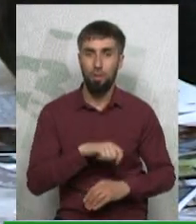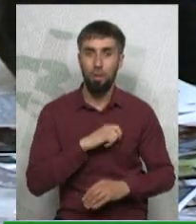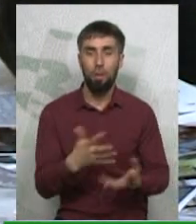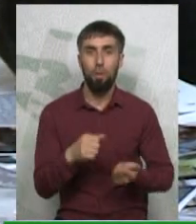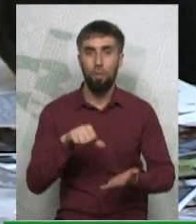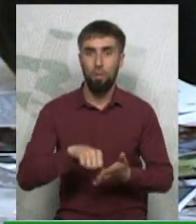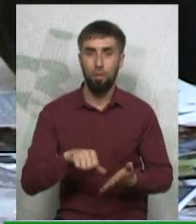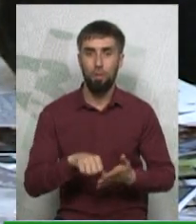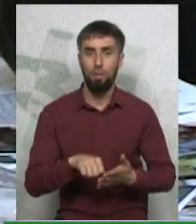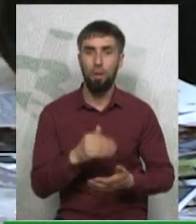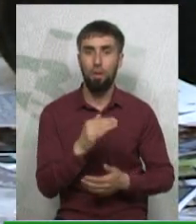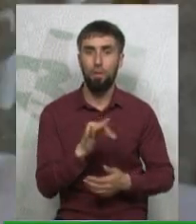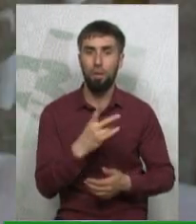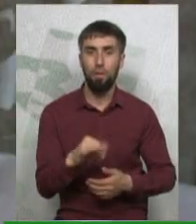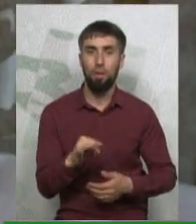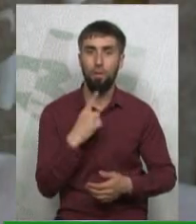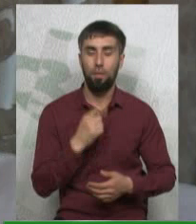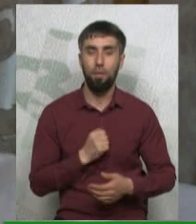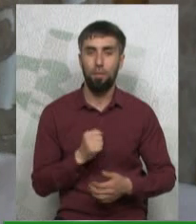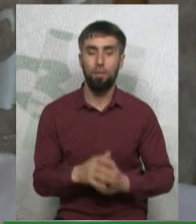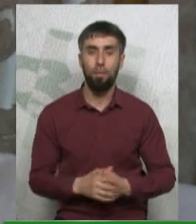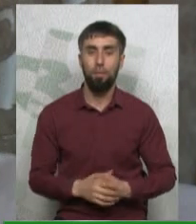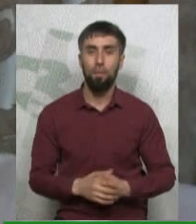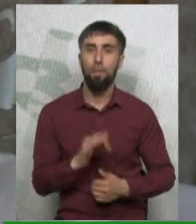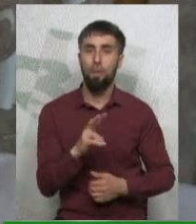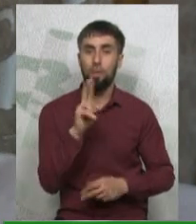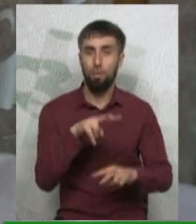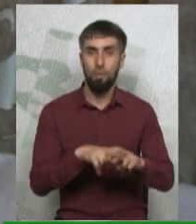Принимал участие в финской войне. Там он